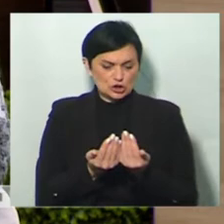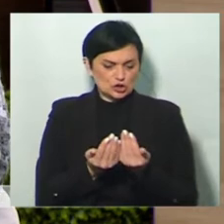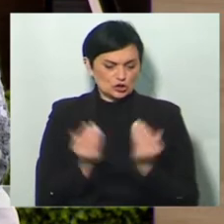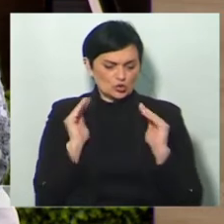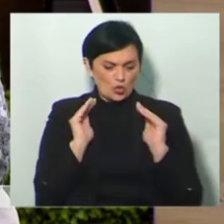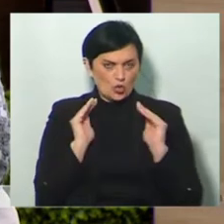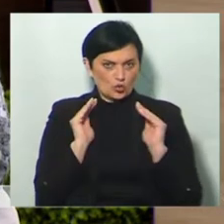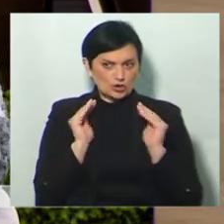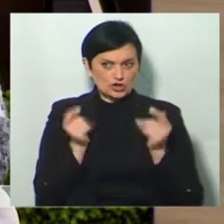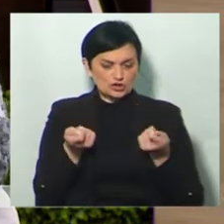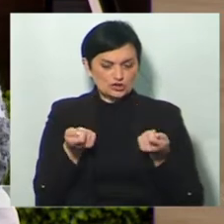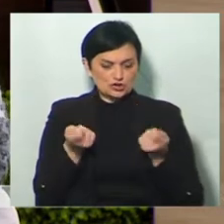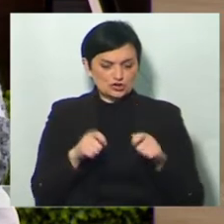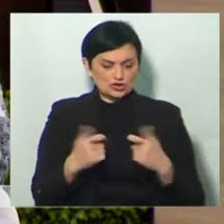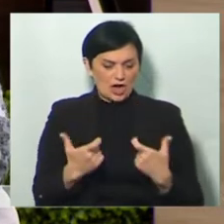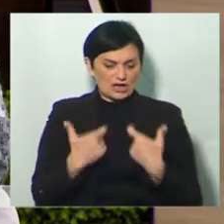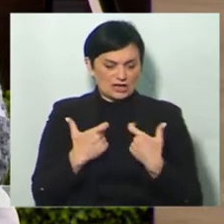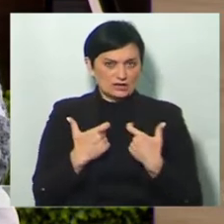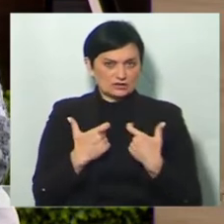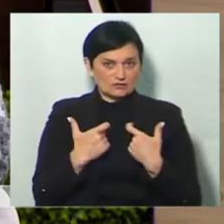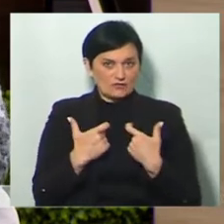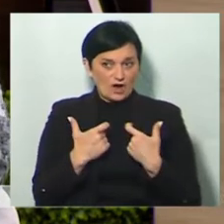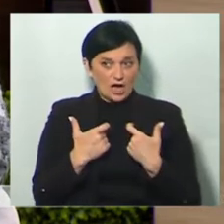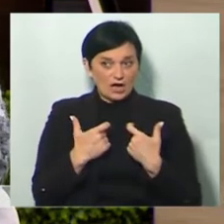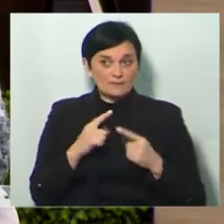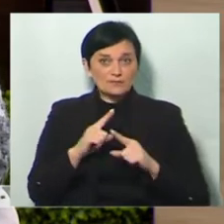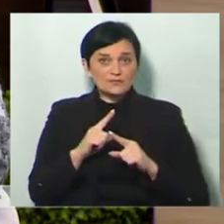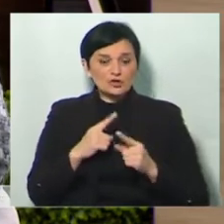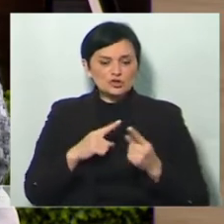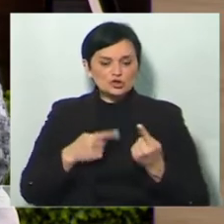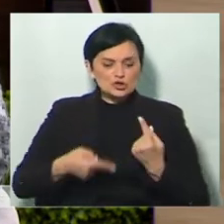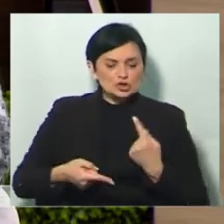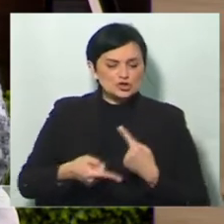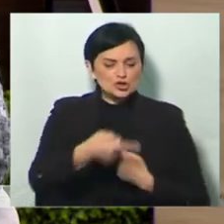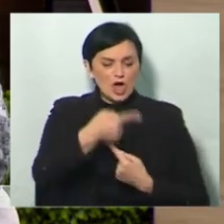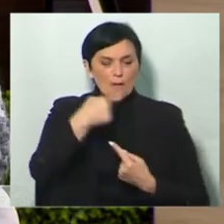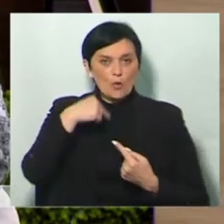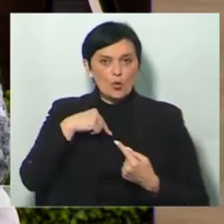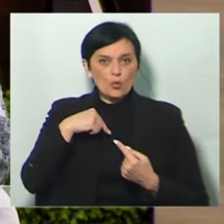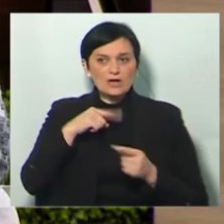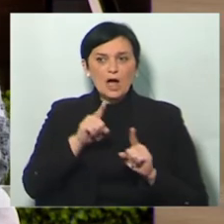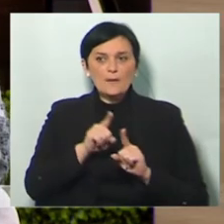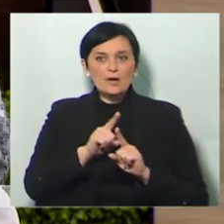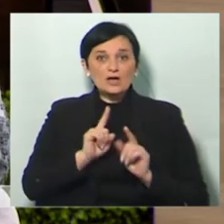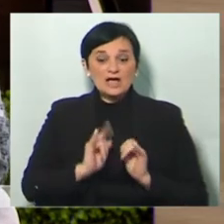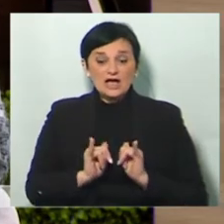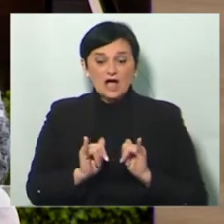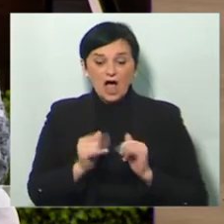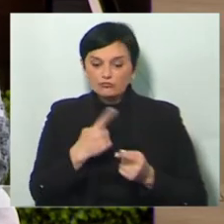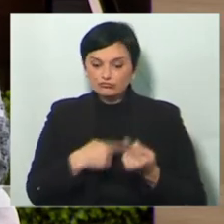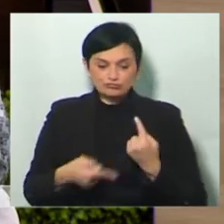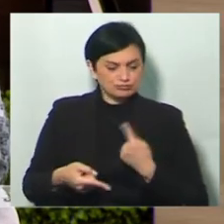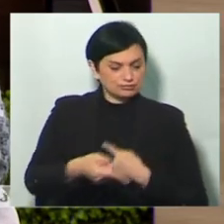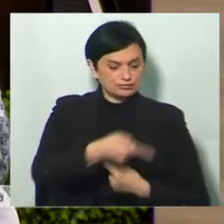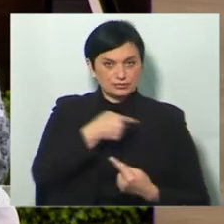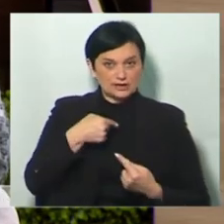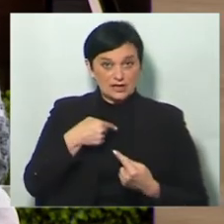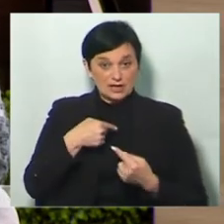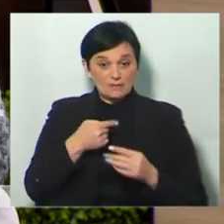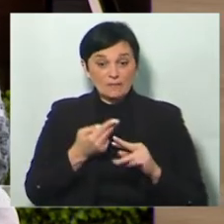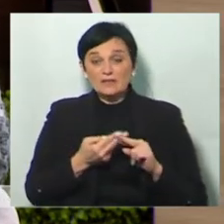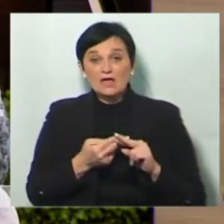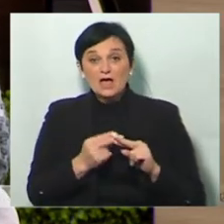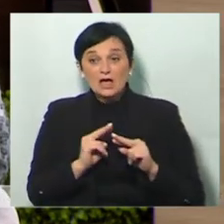și anu, ceaketo, ascaste, șemubruneba, anu, dar ați introversiul momente, bihteba, da,